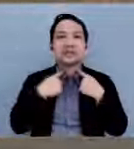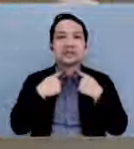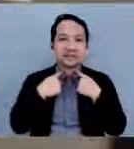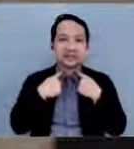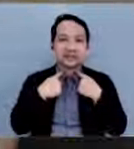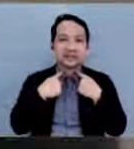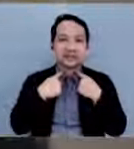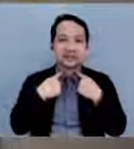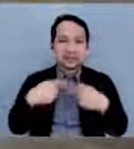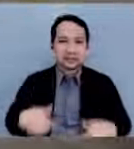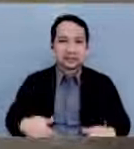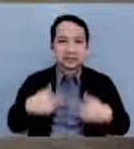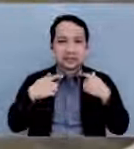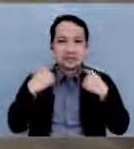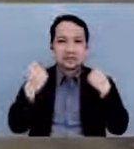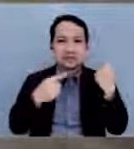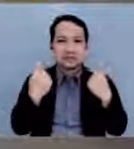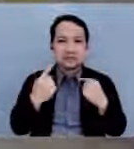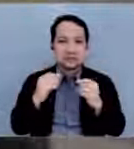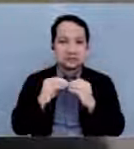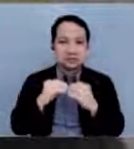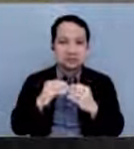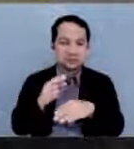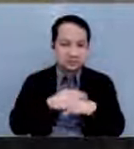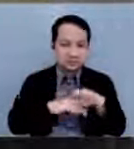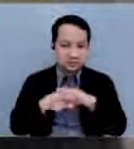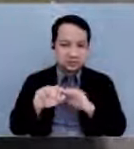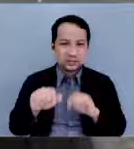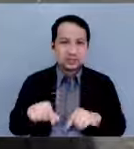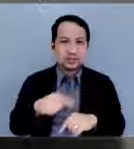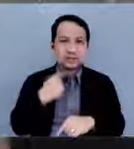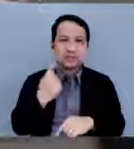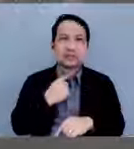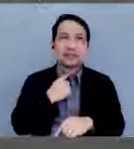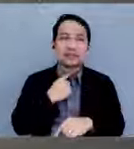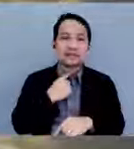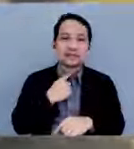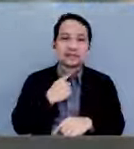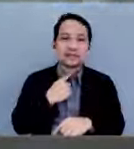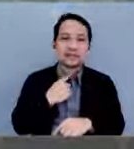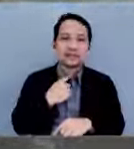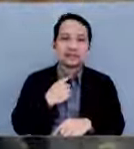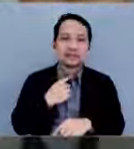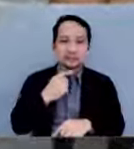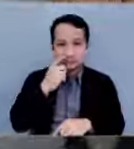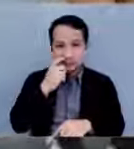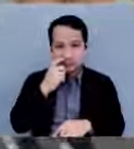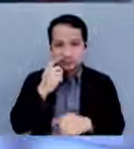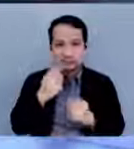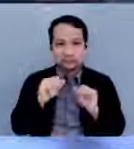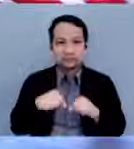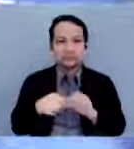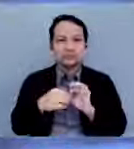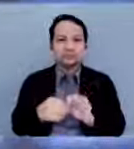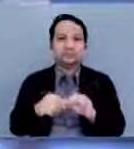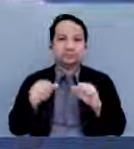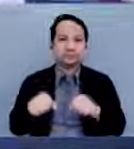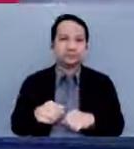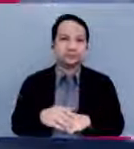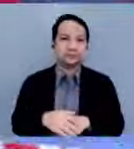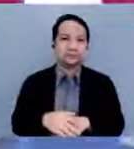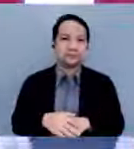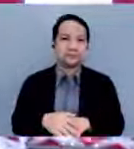off-body hooping. Okay. So it's more of the hands manipulation. Mm-hmm. So pwede po tayong... Kahit yung malaki pwede dyan, yes, ma'am. Yes, okay. 6 o'clock.